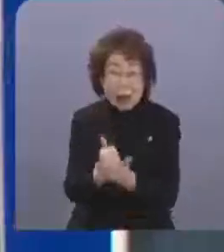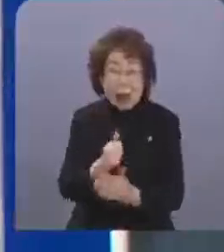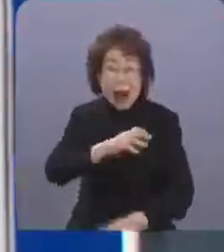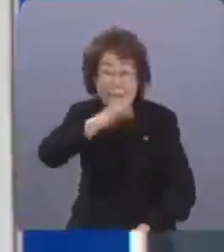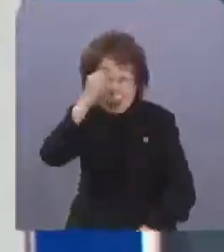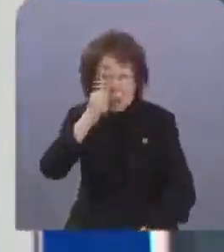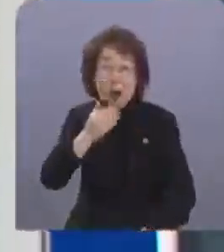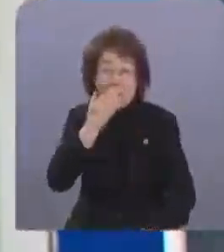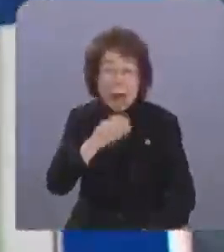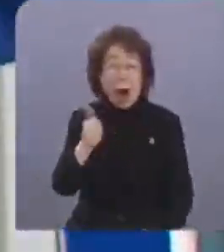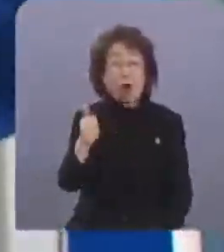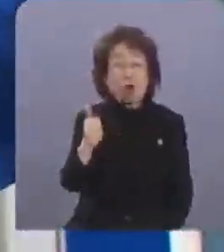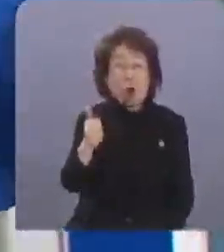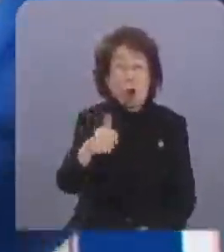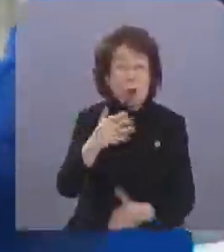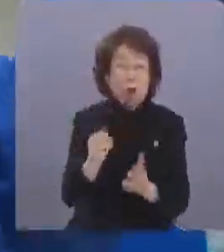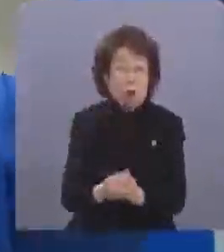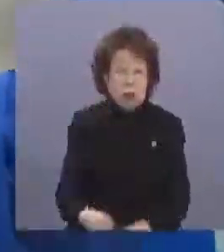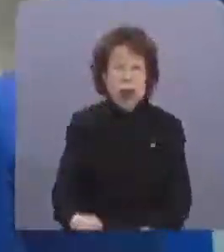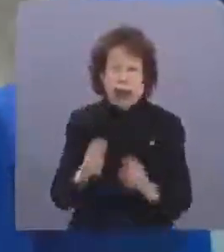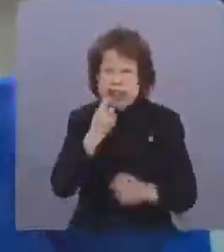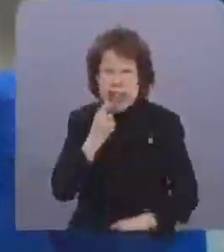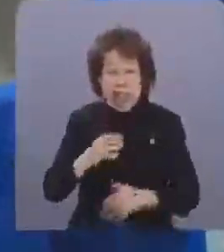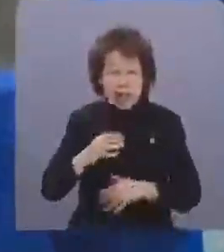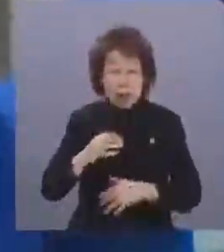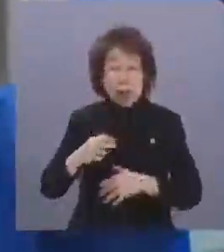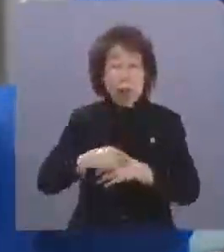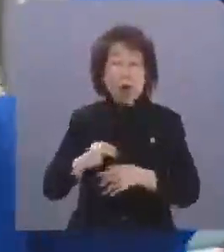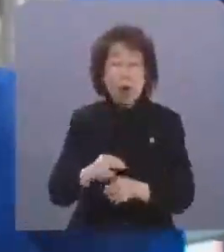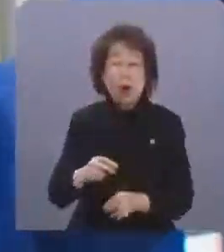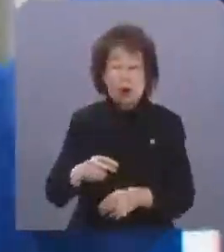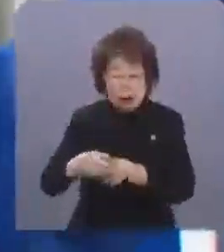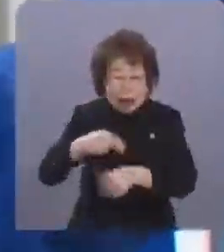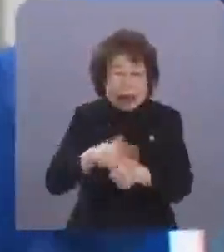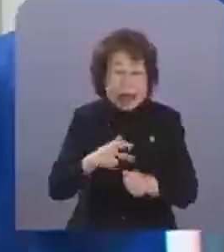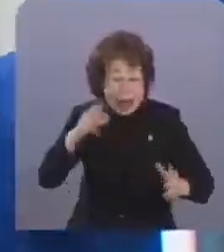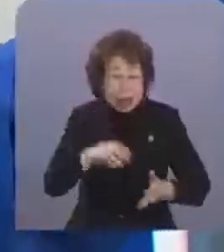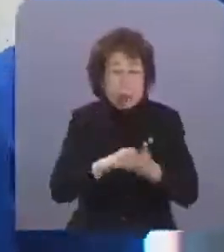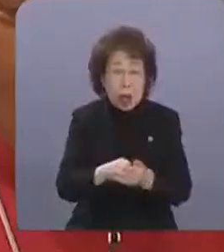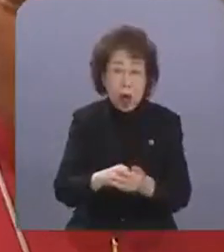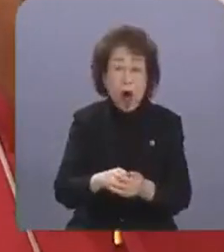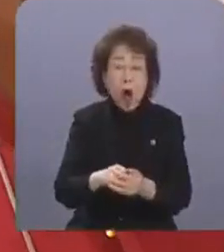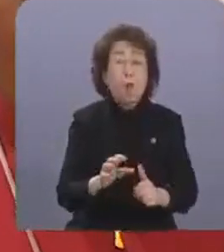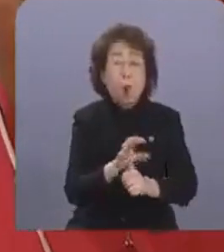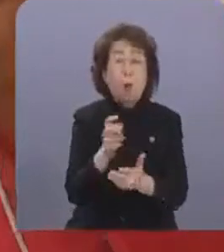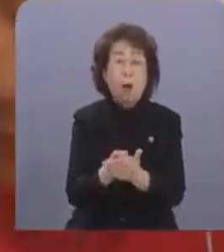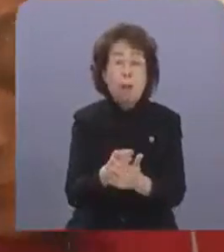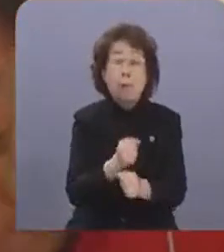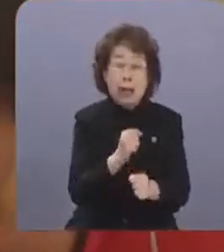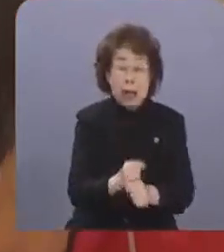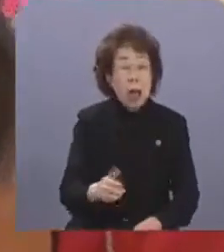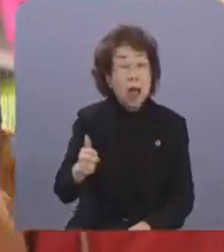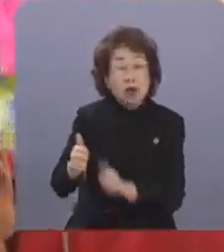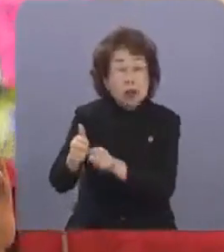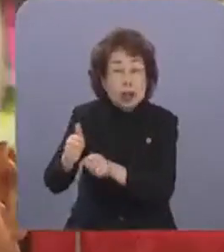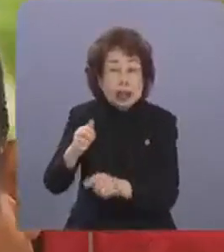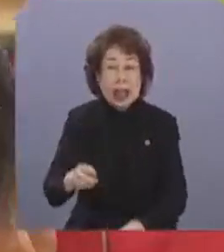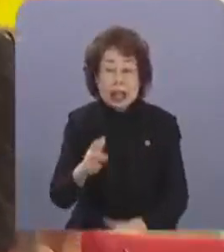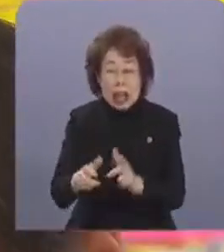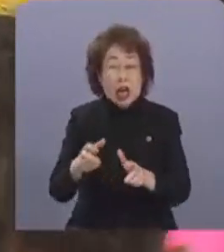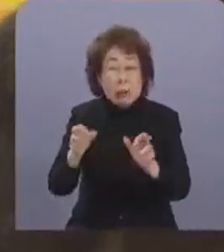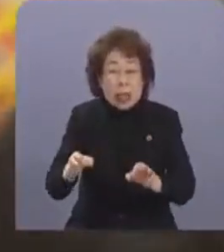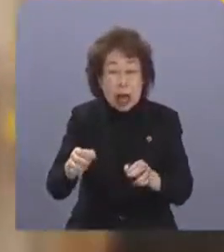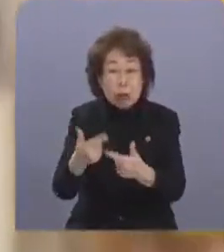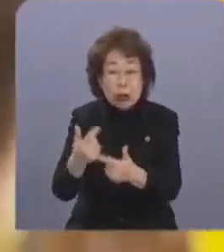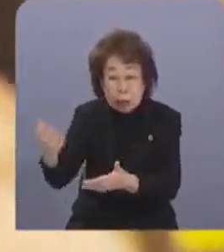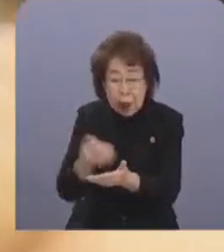입성하면 홍순원 후보는 해운대 백병원 의대 유치를 위한 교육환경보호법 개정을, 주진우 후보는 산업은행 부산